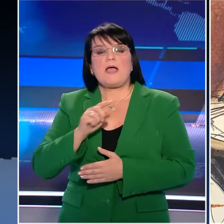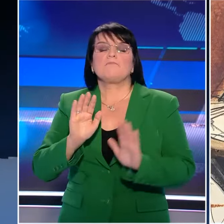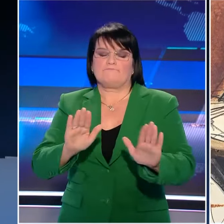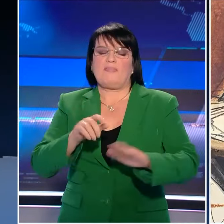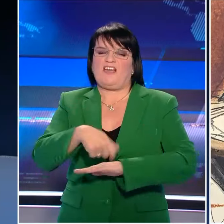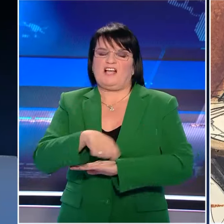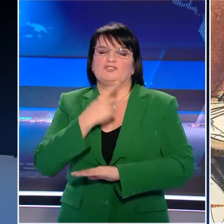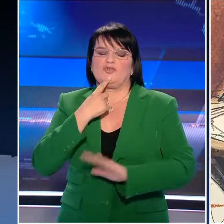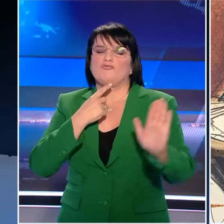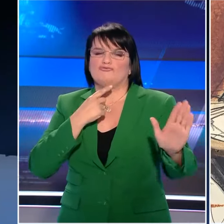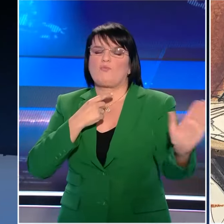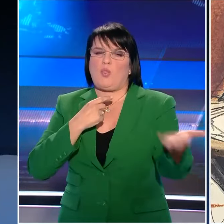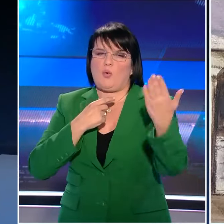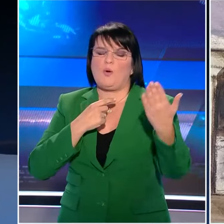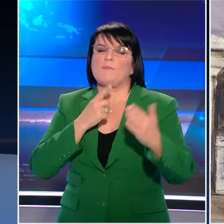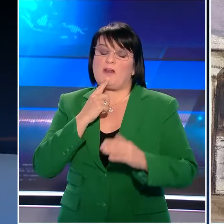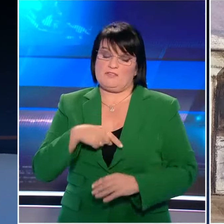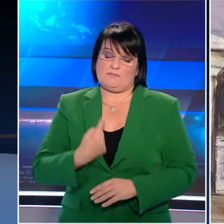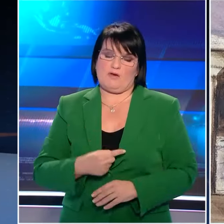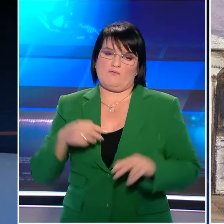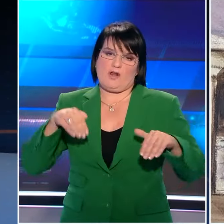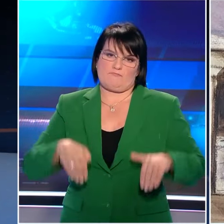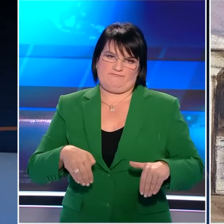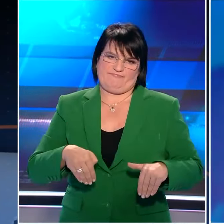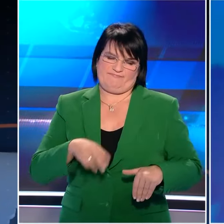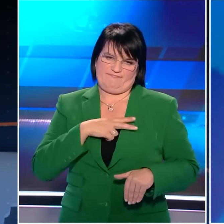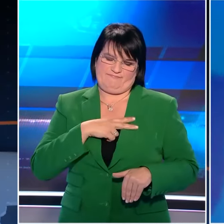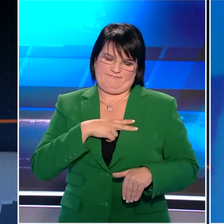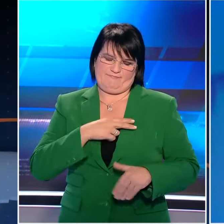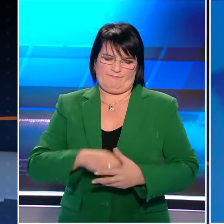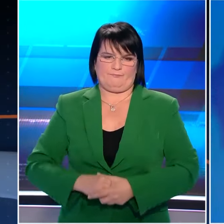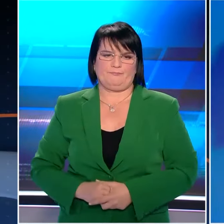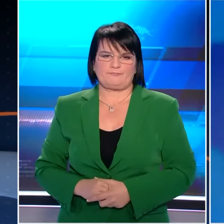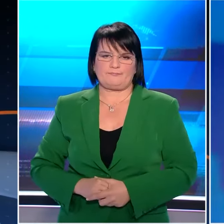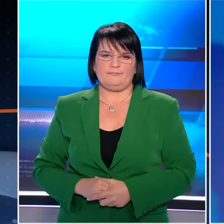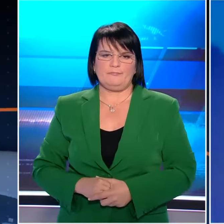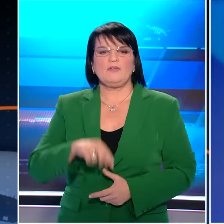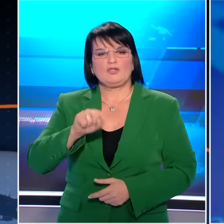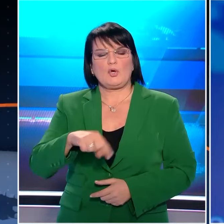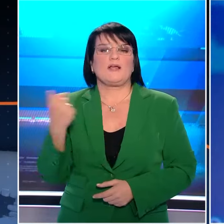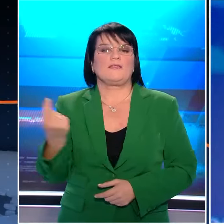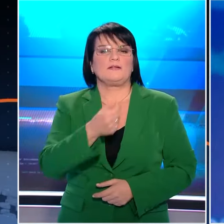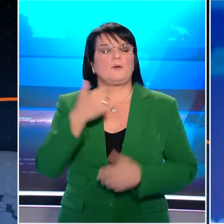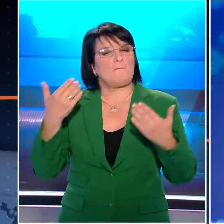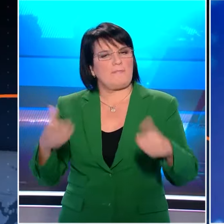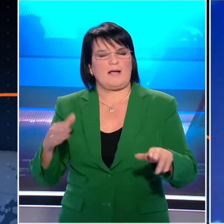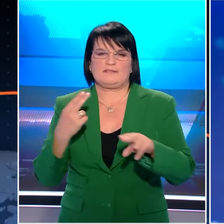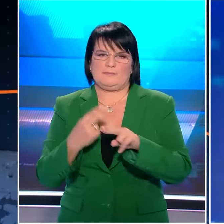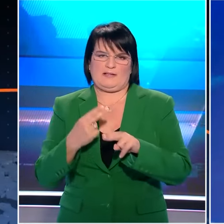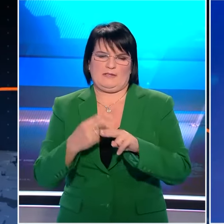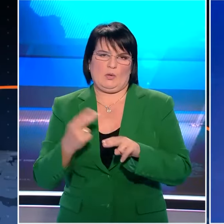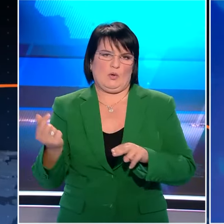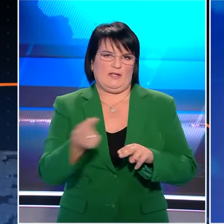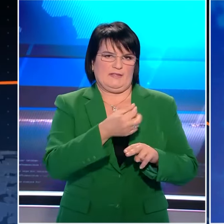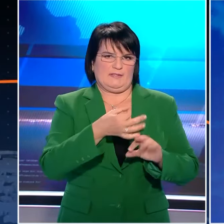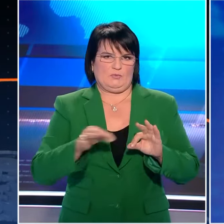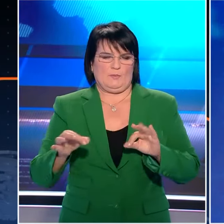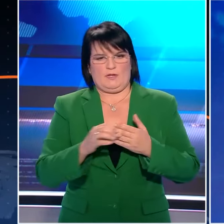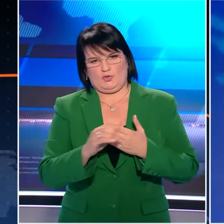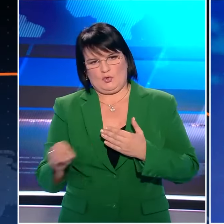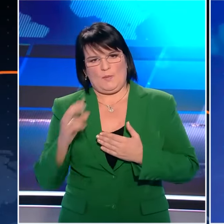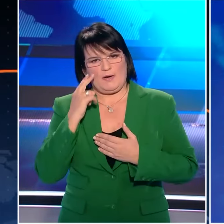πρόεδρο των ΗΠΑ αν δεν επιδείξει σωστή συμπεριφορά. Και σε αυτό το σημείο το δελτίο μας ολοκληρώθηκε. Αναλυτικά ειδήσεις